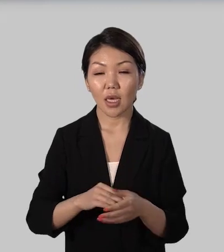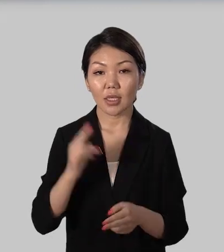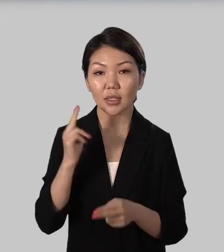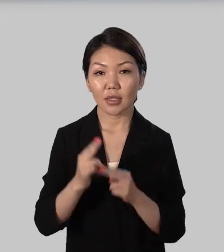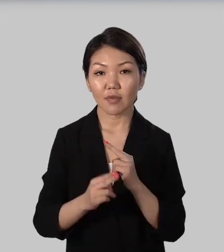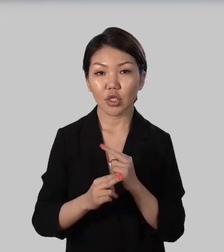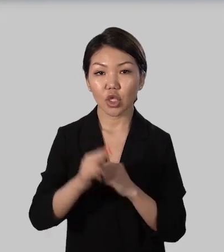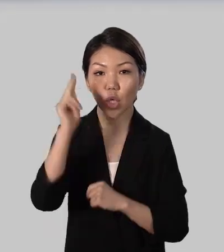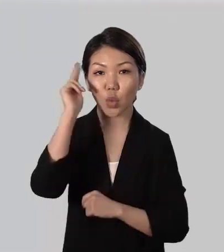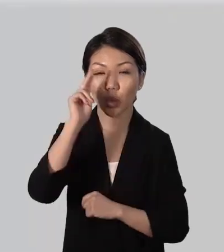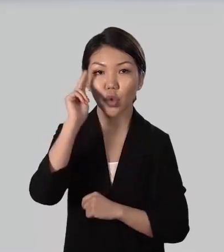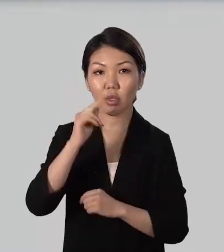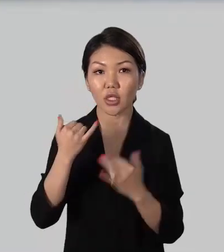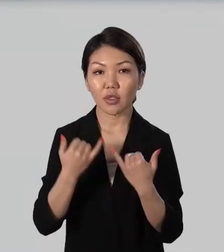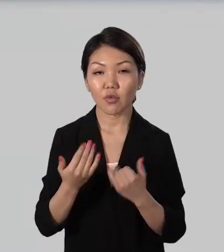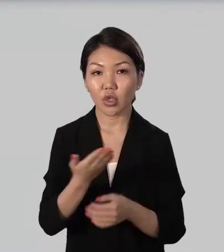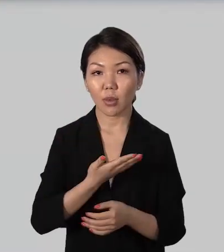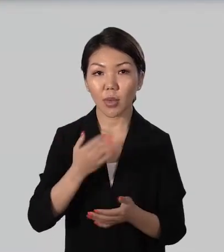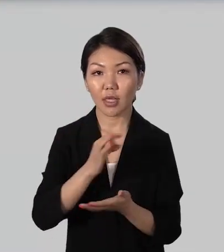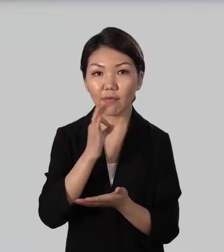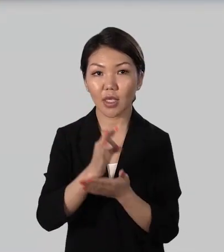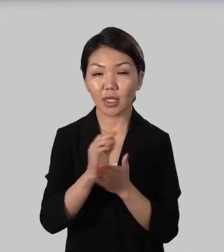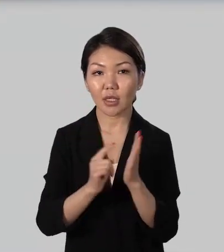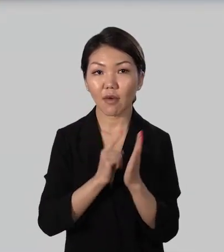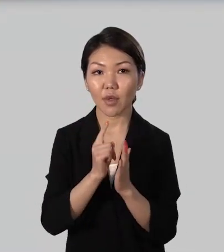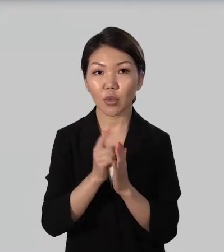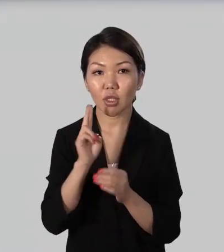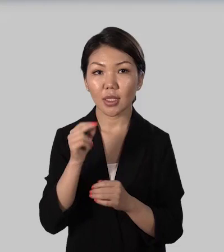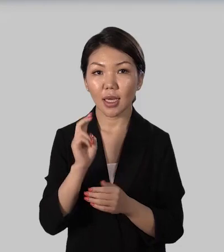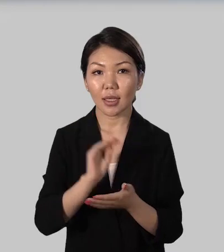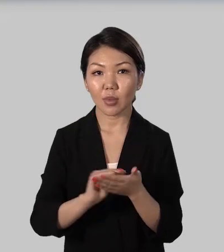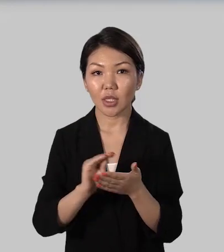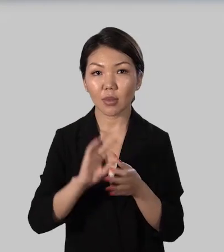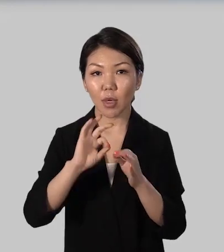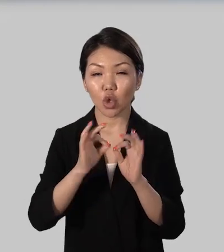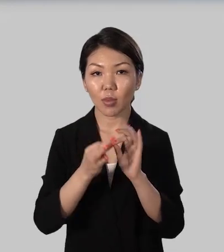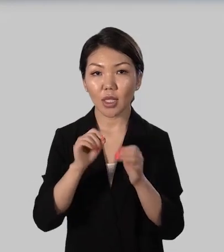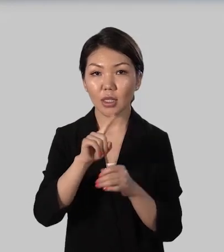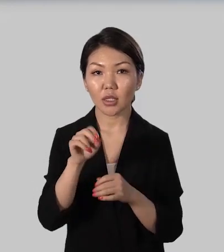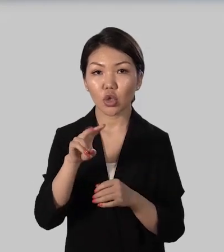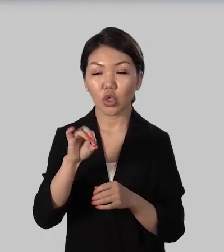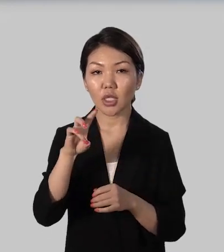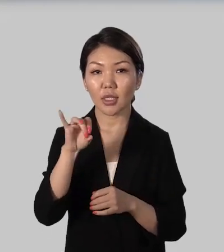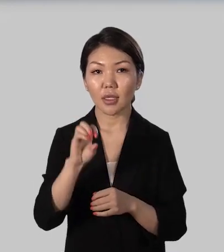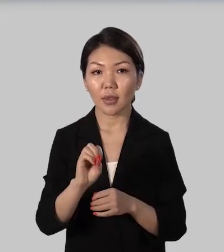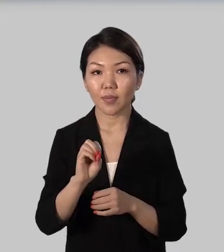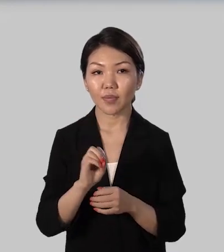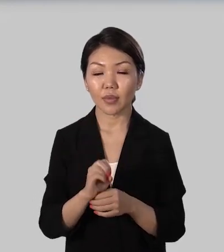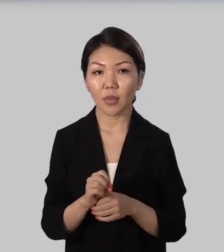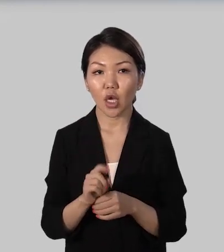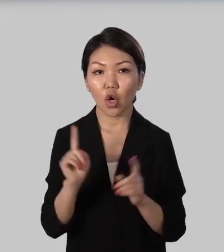завершаю урок сегодня на уроке мы ответили на вопросы как написать подробное изложение